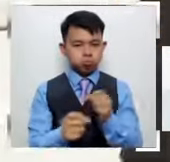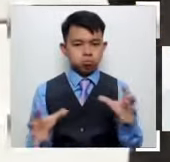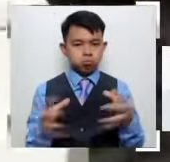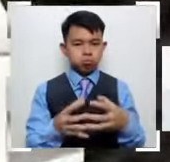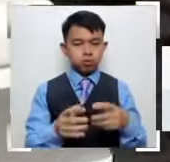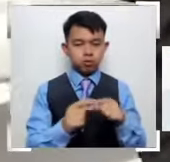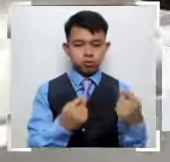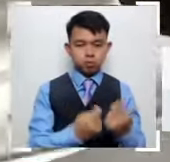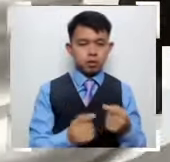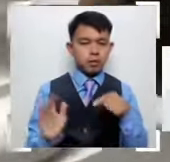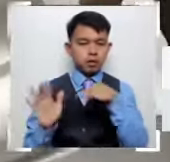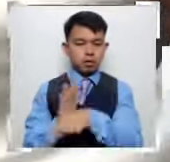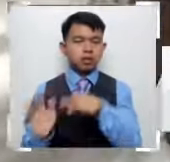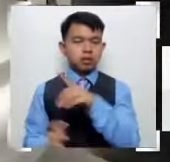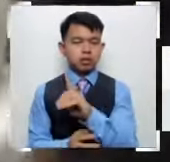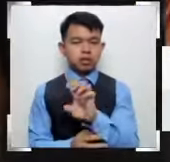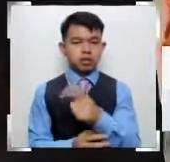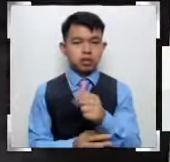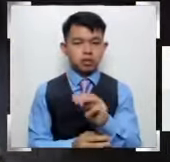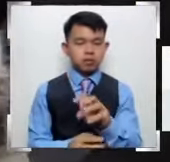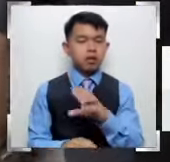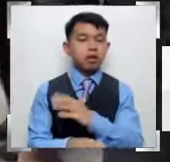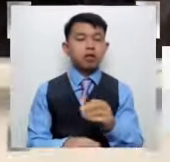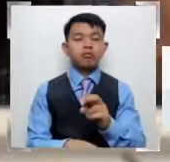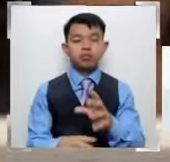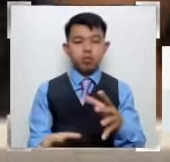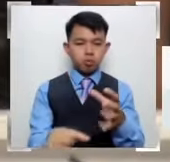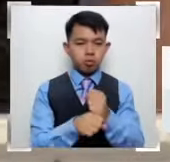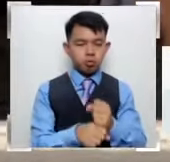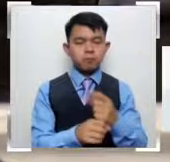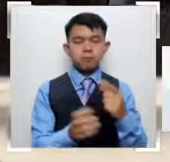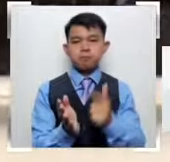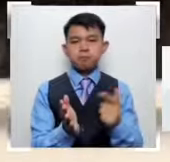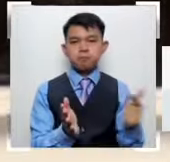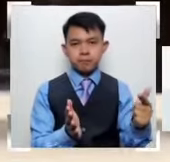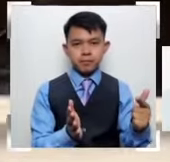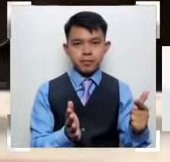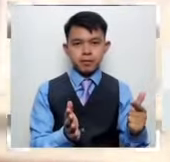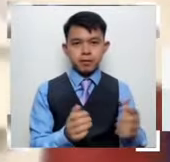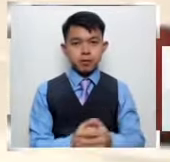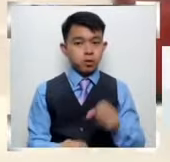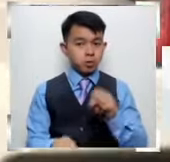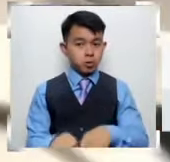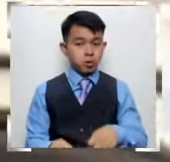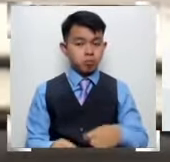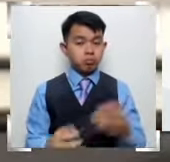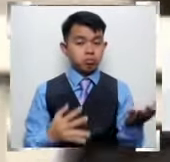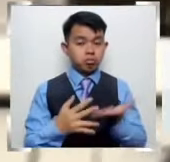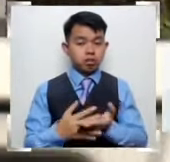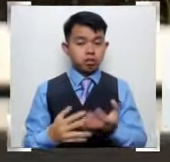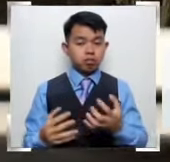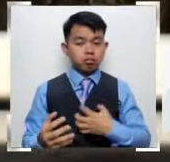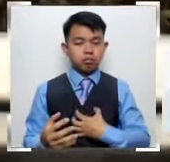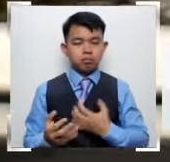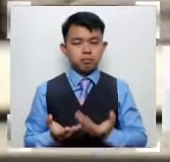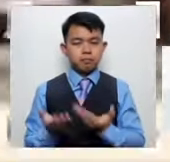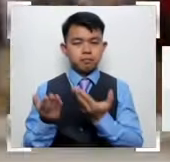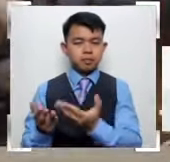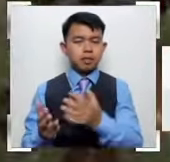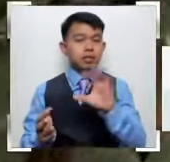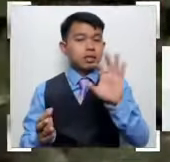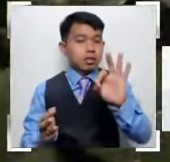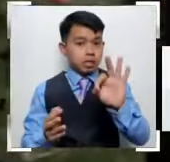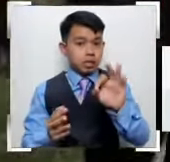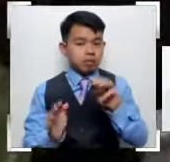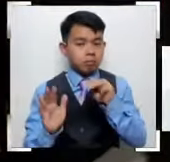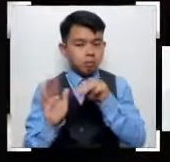umano ng armas para diyan. Dahil dyan, kaya sinampaan siya ng reklamong 9 na counts ng murder, 15 counts ng frustrated